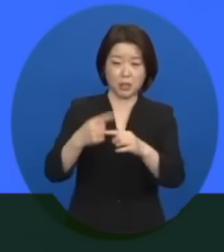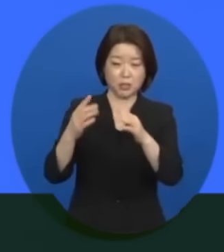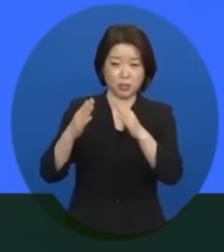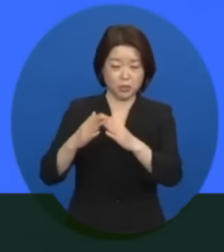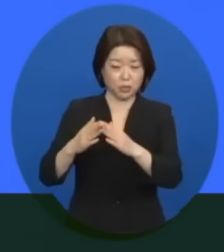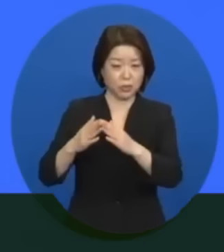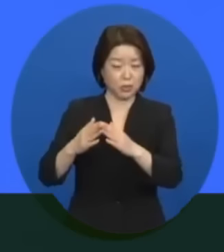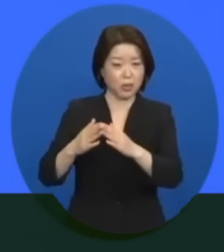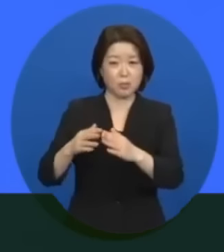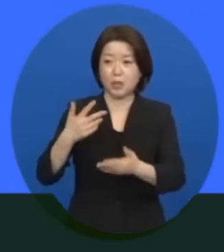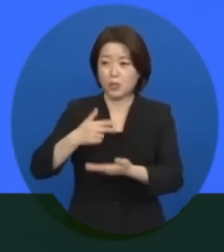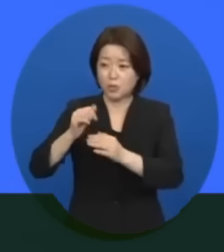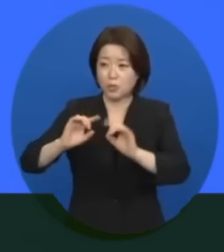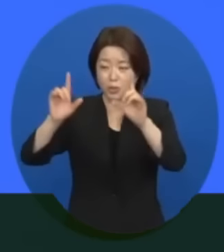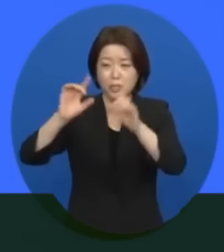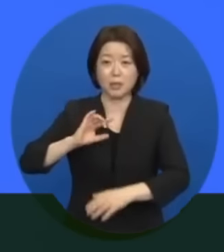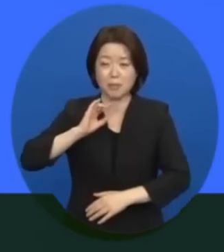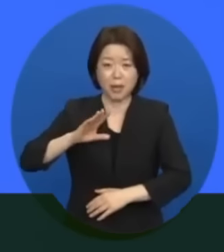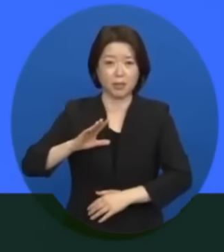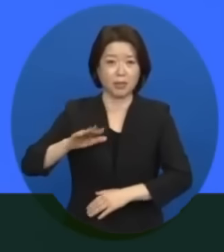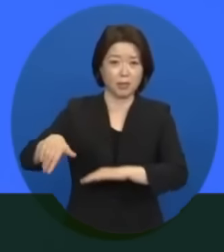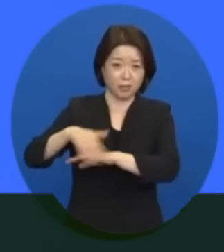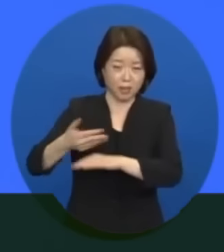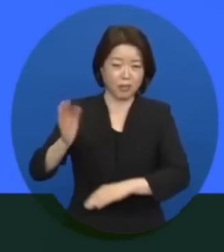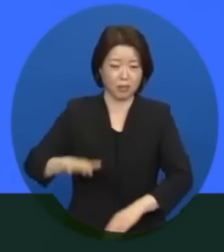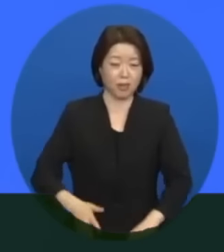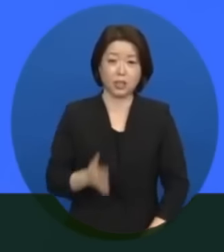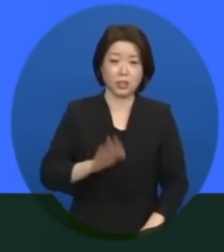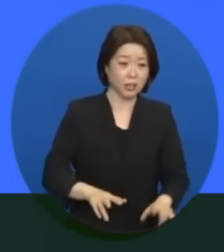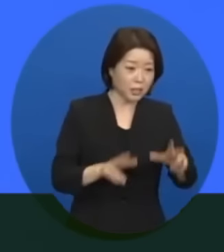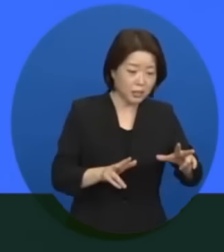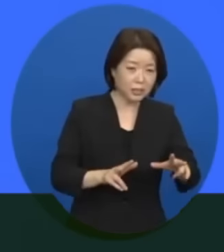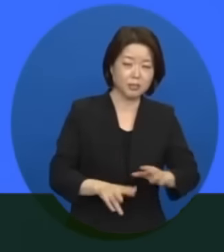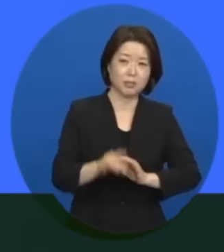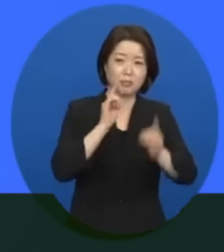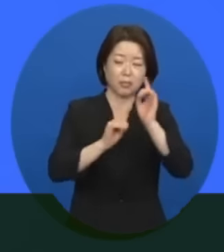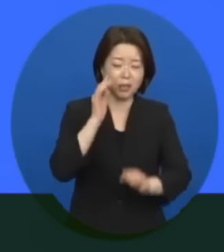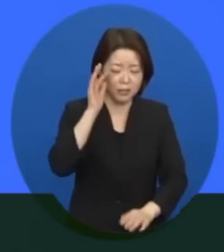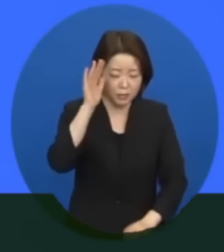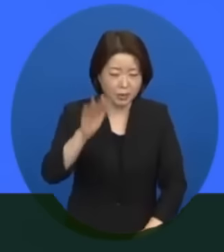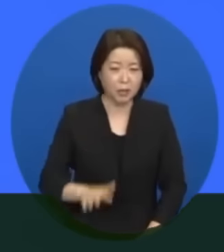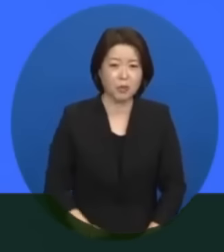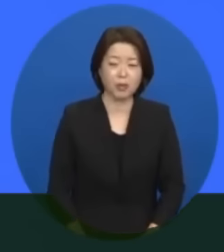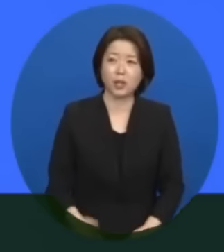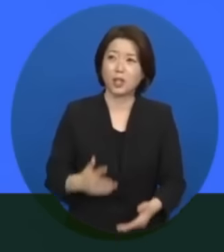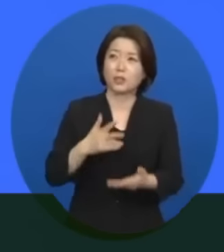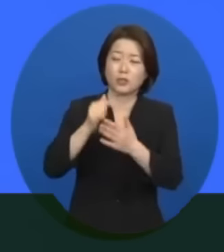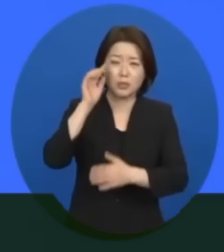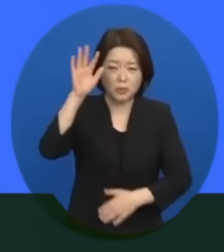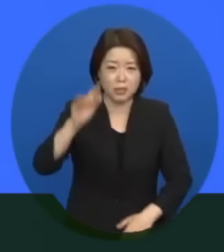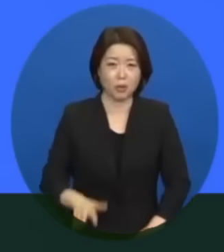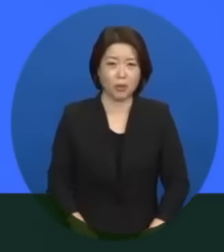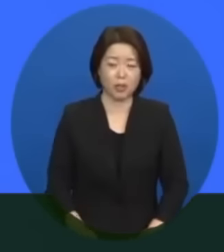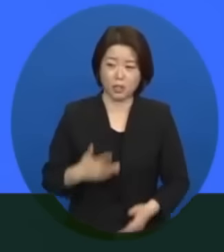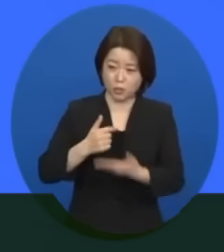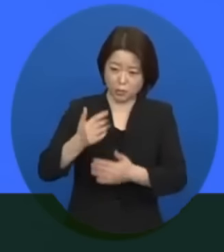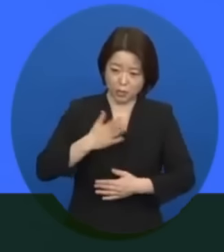보였는데 이제는 말씀을 사모하고 그 은혜의 자리를 사모하고 주님과 나 사이의 불순물을 다